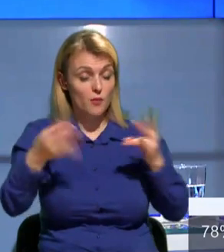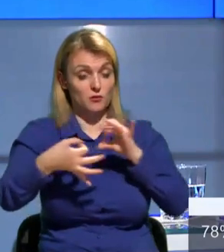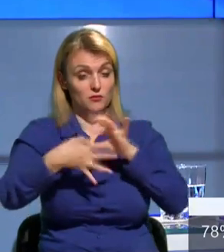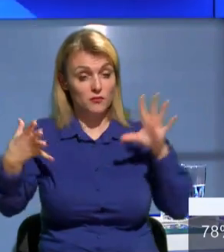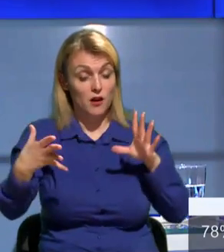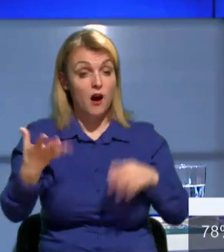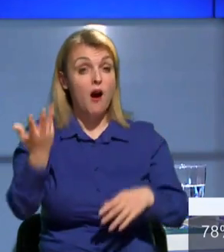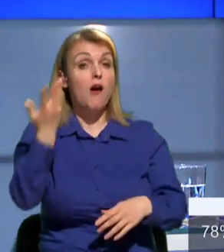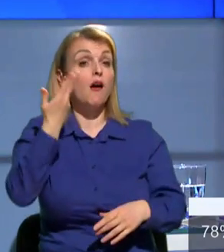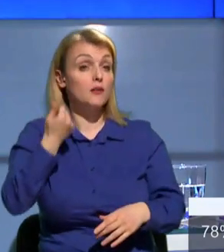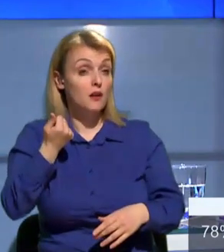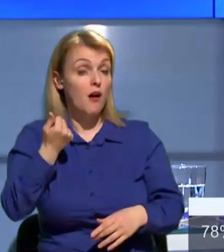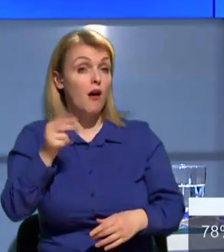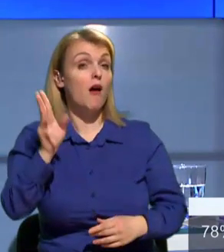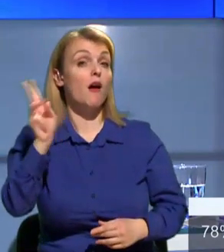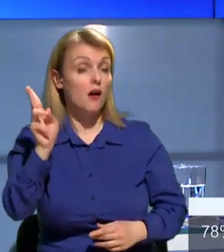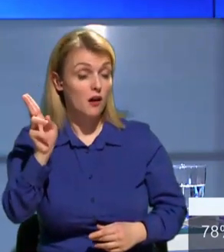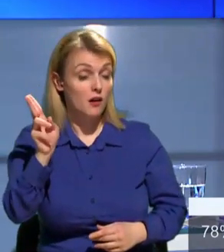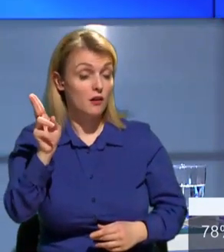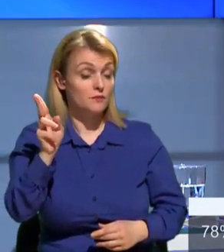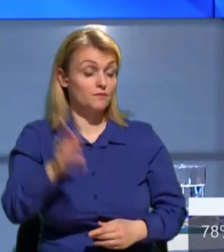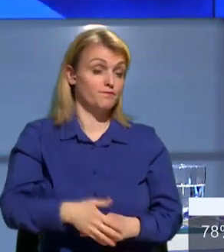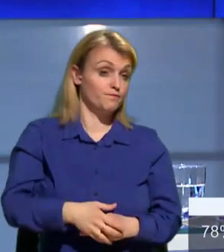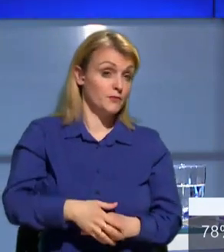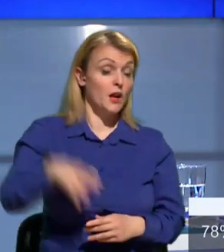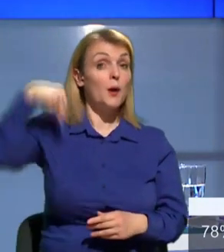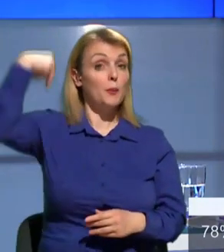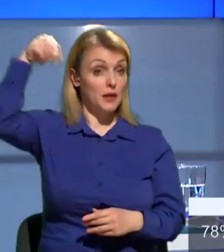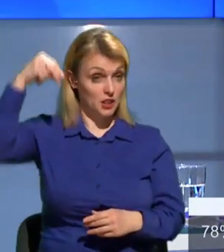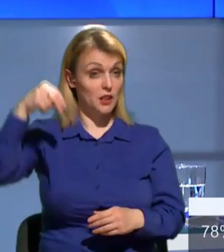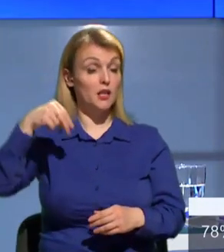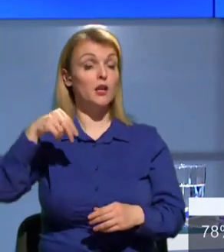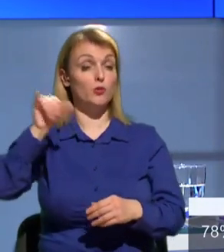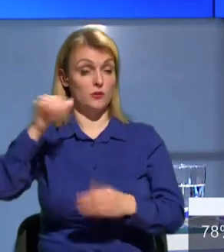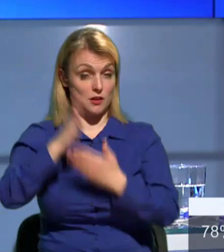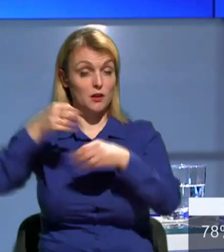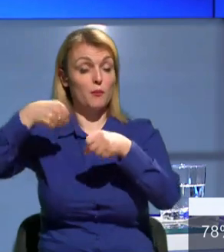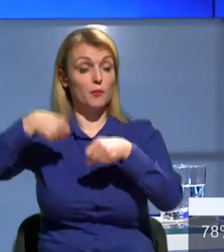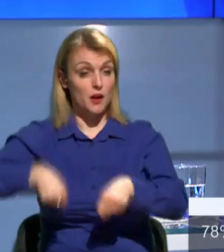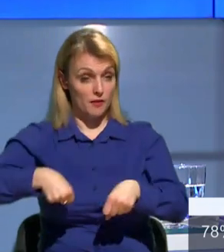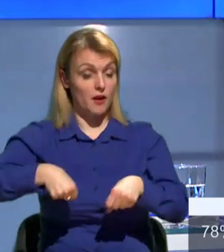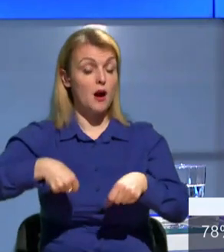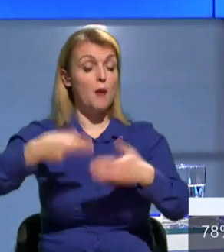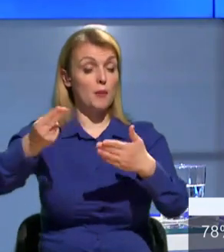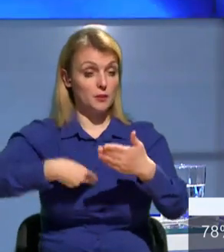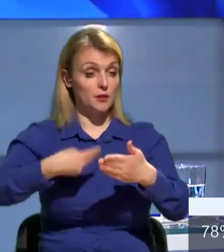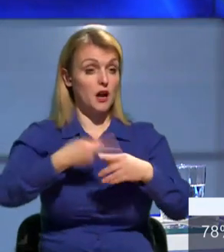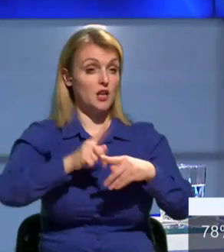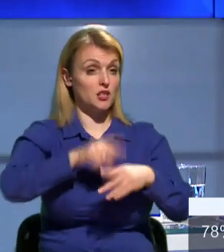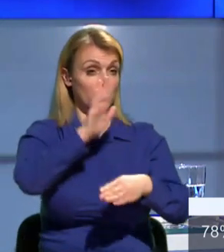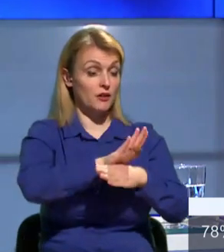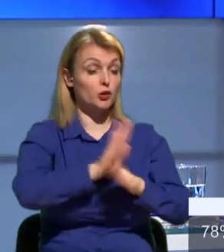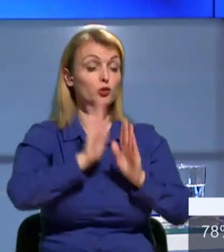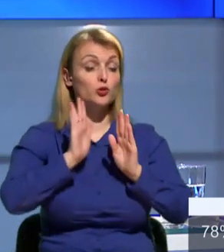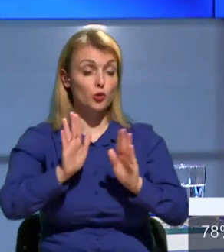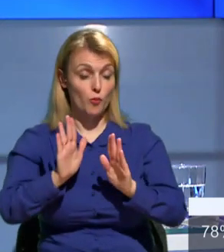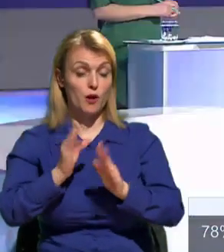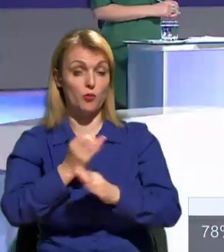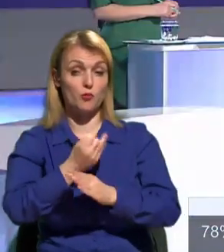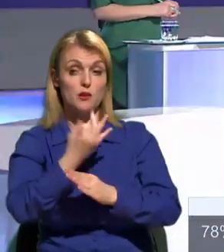are dreptul? Președintele poate semna decretul de dizolvare doar în anumite condiții. Sunt prevederile clare Constituției,